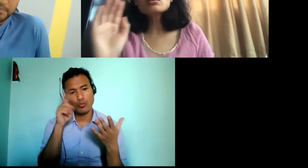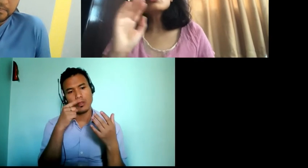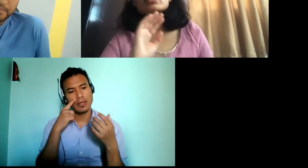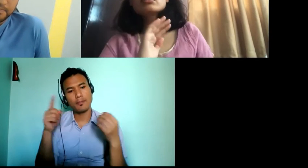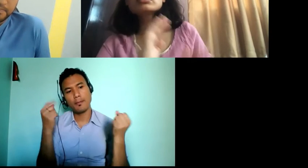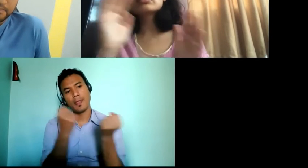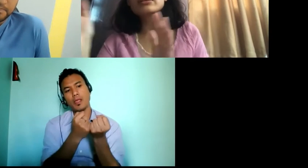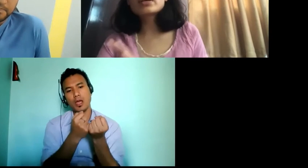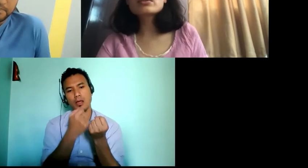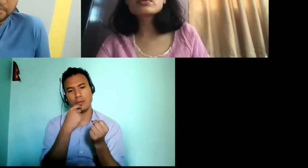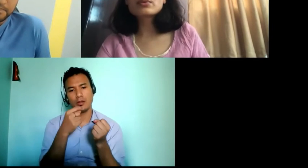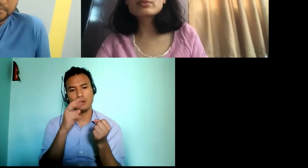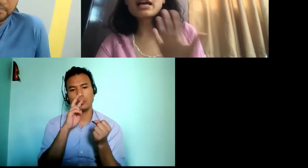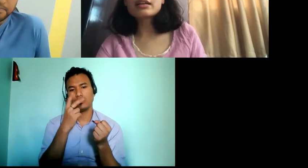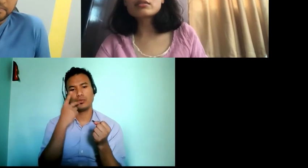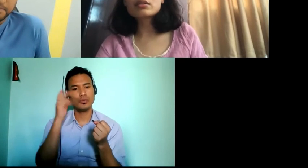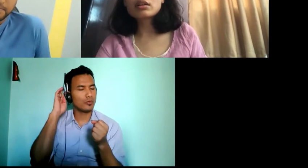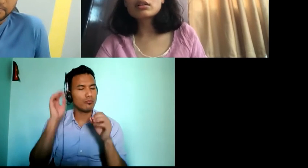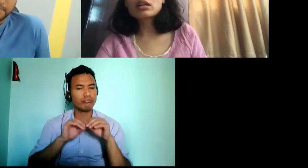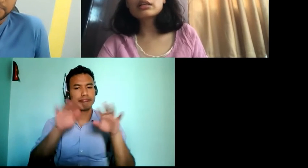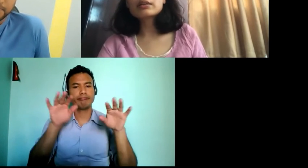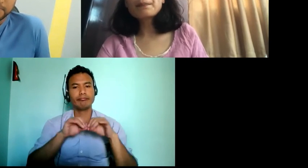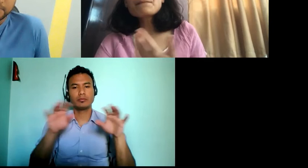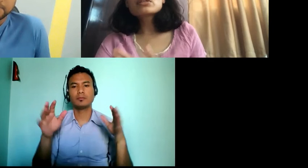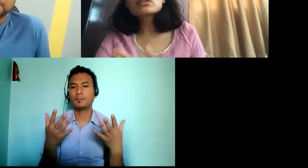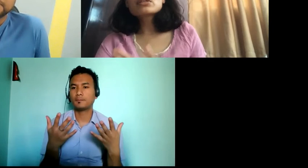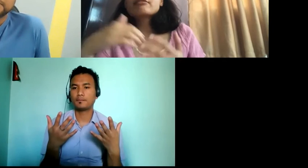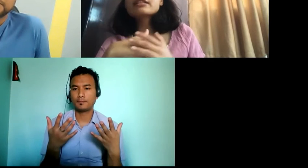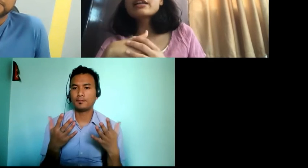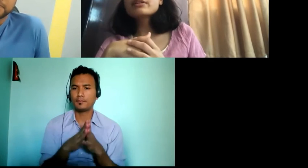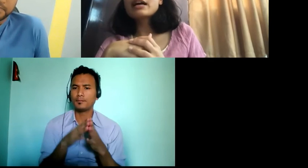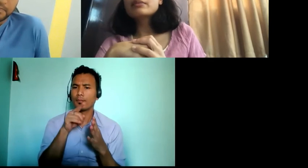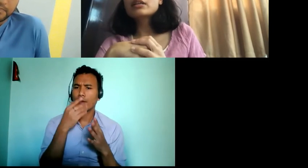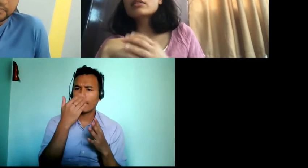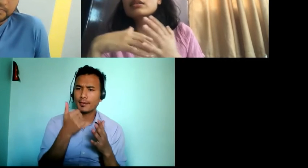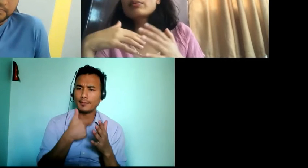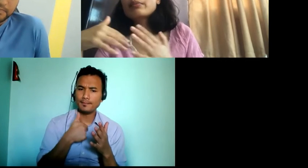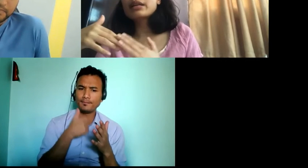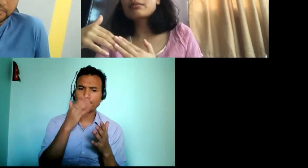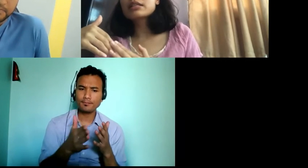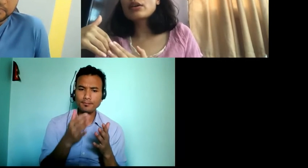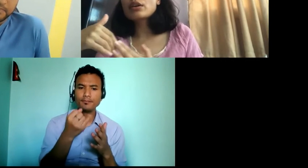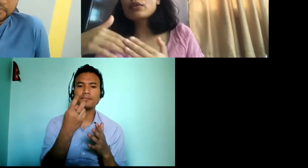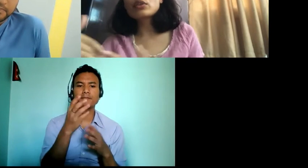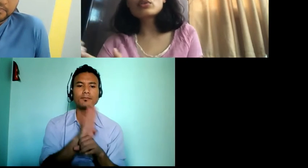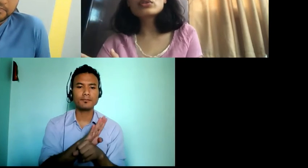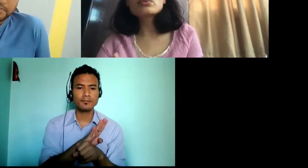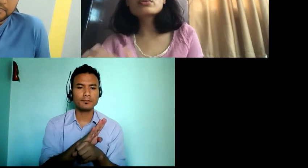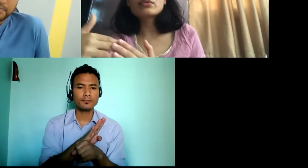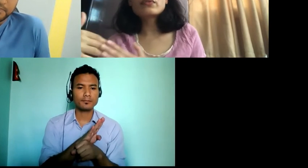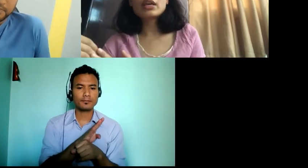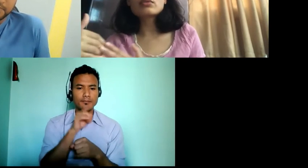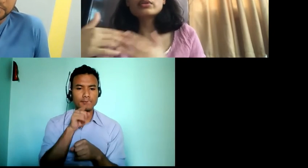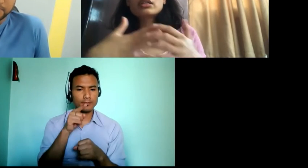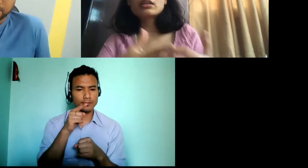छ हुन्छ नि, कति धेरै फेक न्युजहरू पनि आइरहेको छ होइन. सो त्यसले गर्दाखेरि पनि हामीले कतिपय बेलामा चाहिँ यो